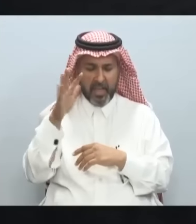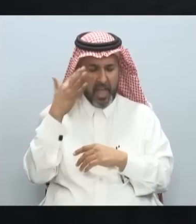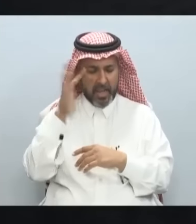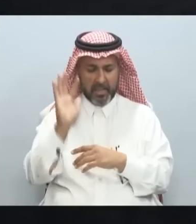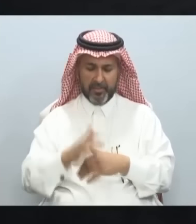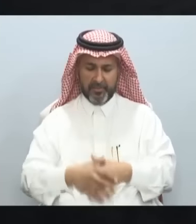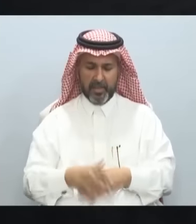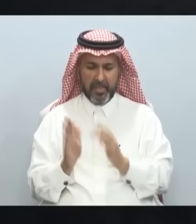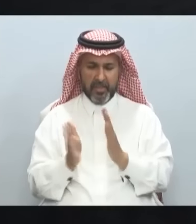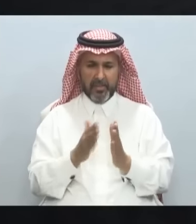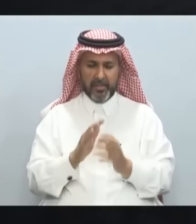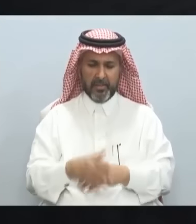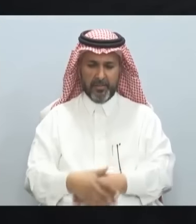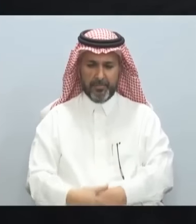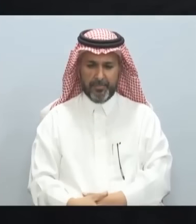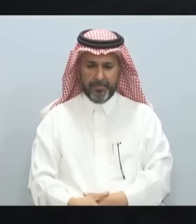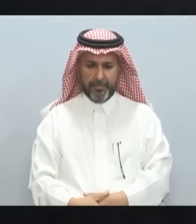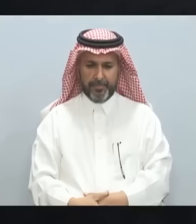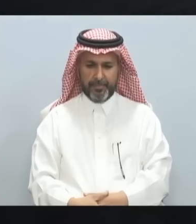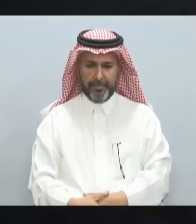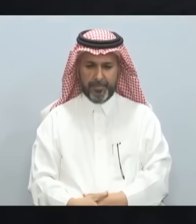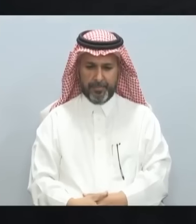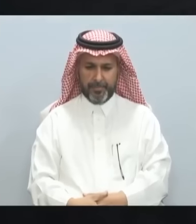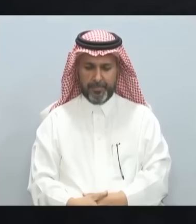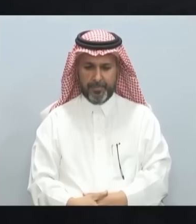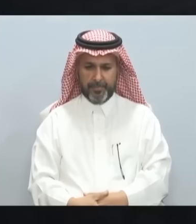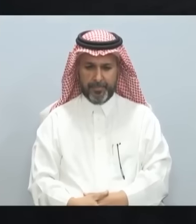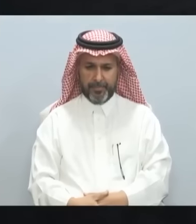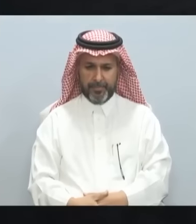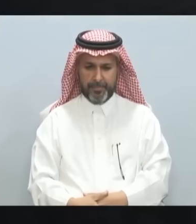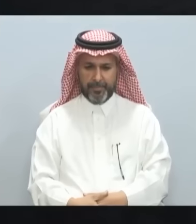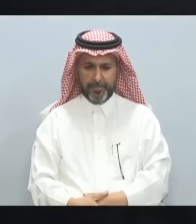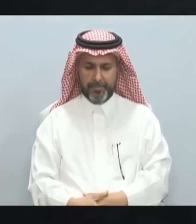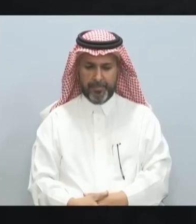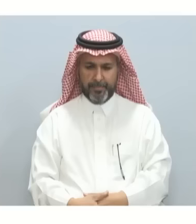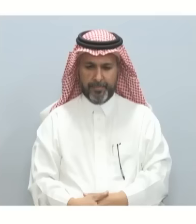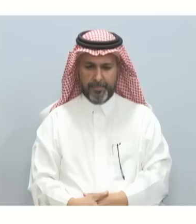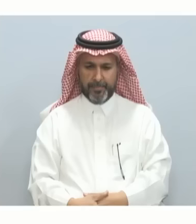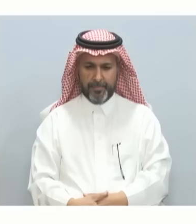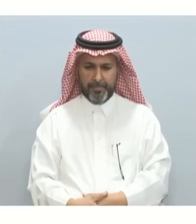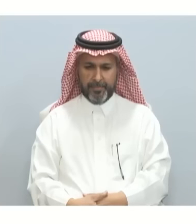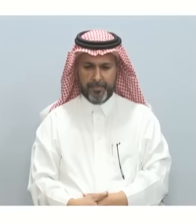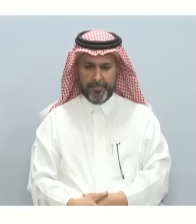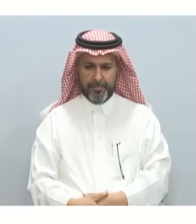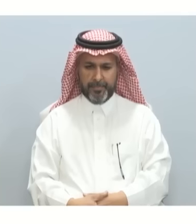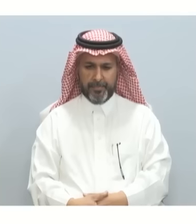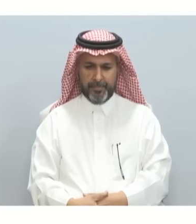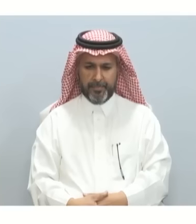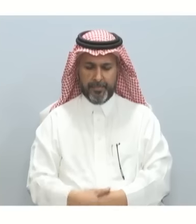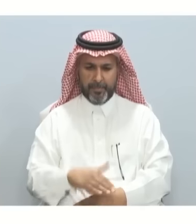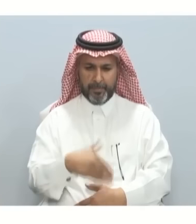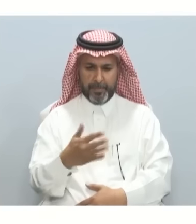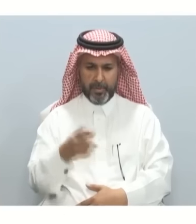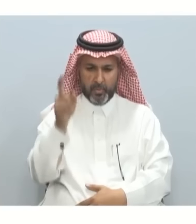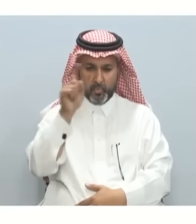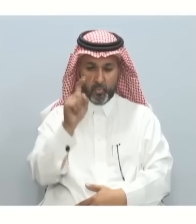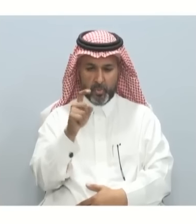الممكلات تستطيعون كتابه اجابات اخرى اذا بهذا الشكل اجبنا على هذا السؤال وننتقل واياكم الى